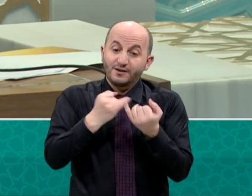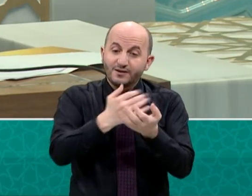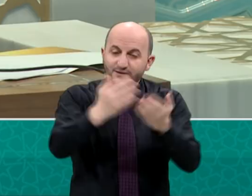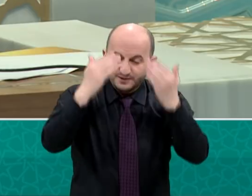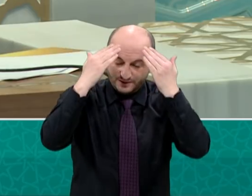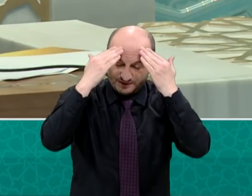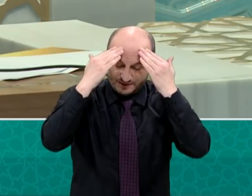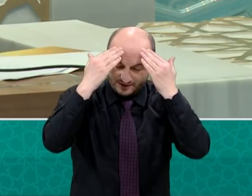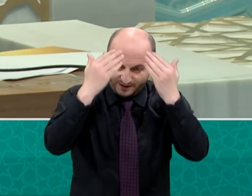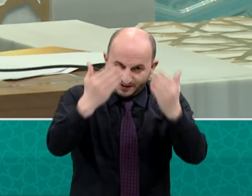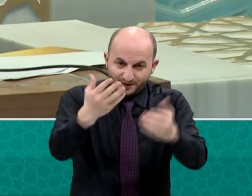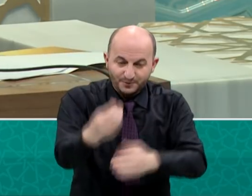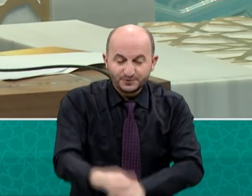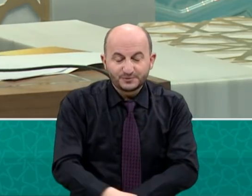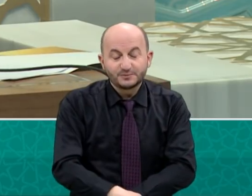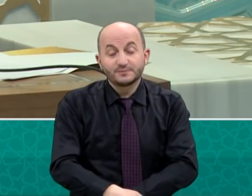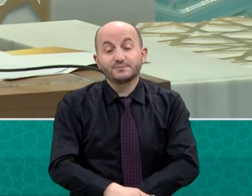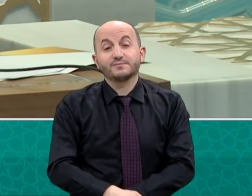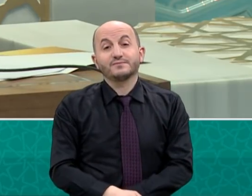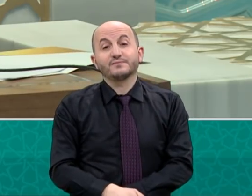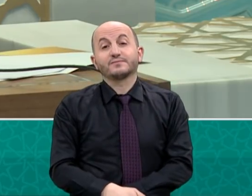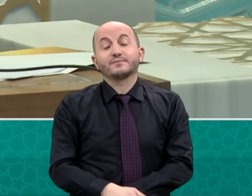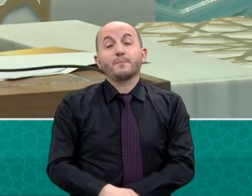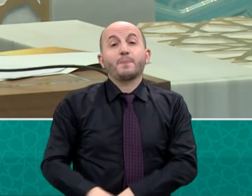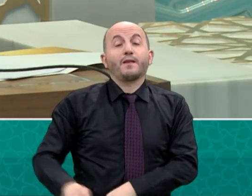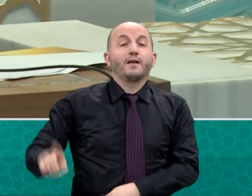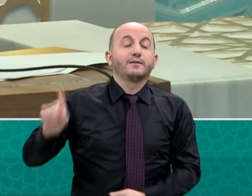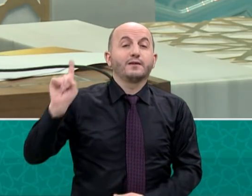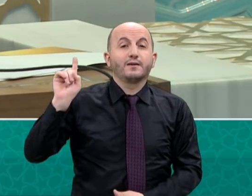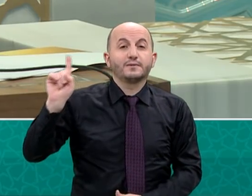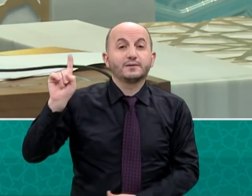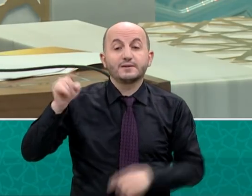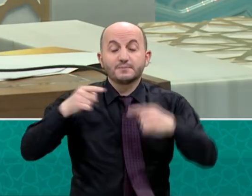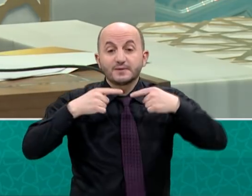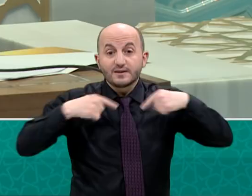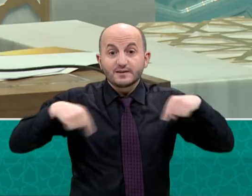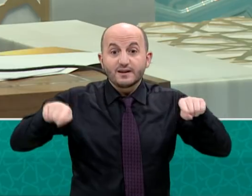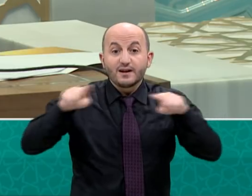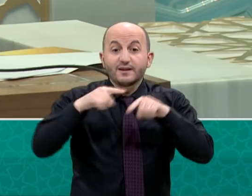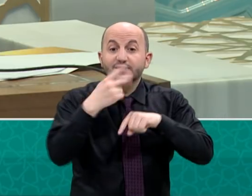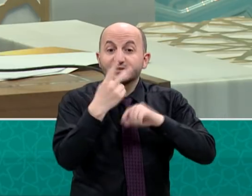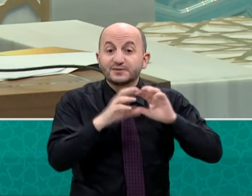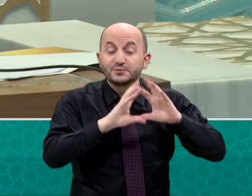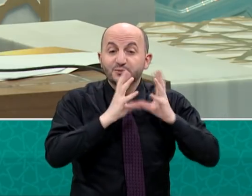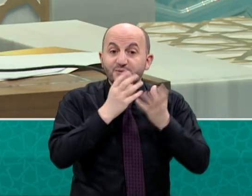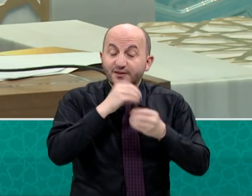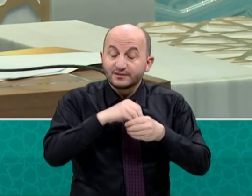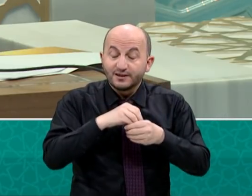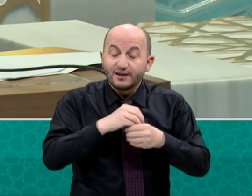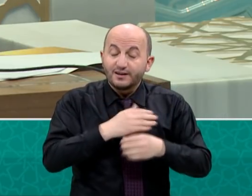salat ve selam olsun. Cenab-ı Hak bizleri her iki dünyada aziz